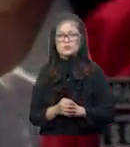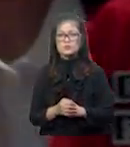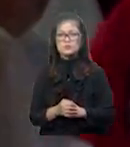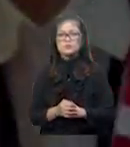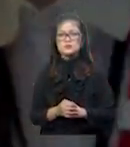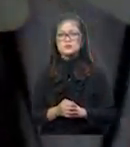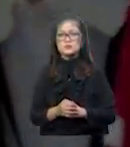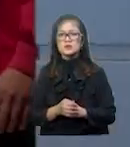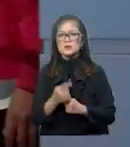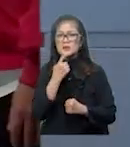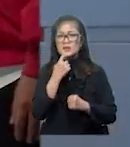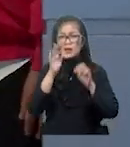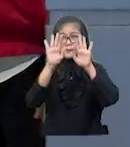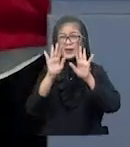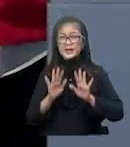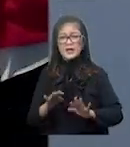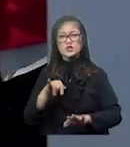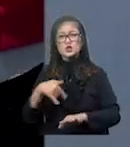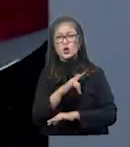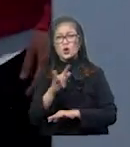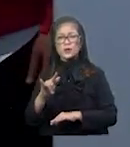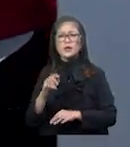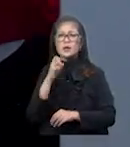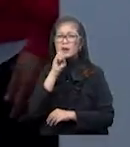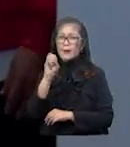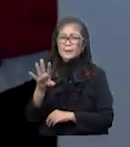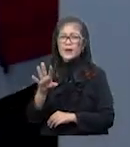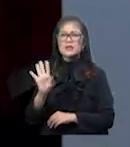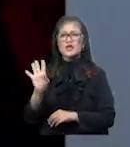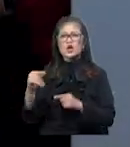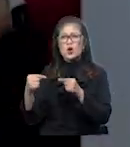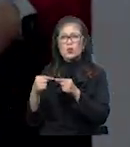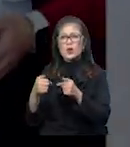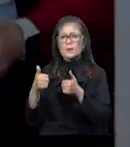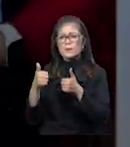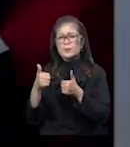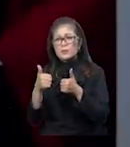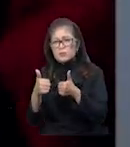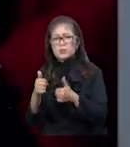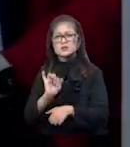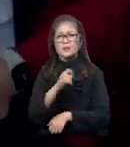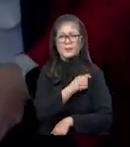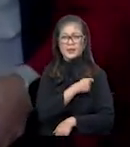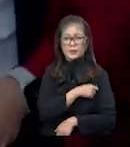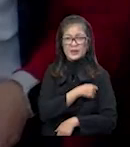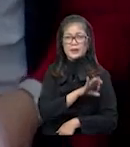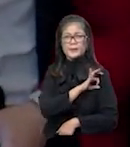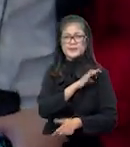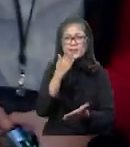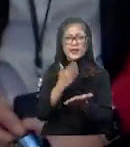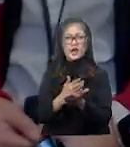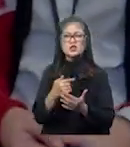Di hadapan awak media, Jokowi menepis kabar ketidakharmonisan hubungannya dengan beberapa menteri. Presiden menegaskan bahwa